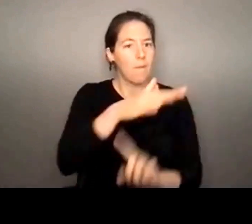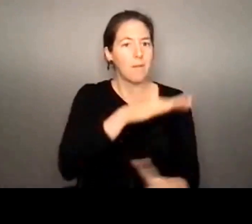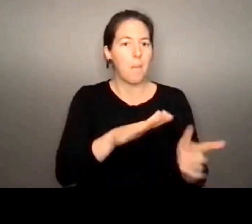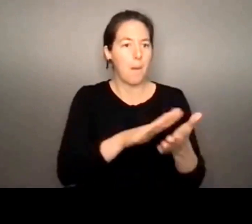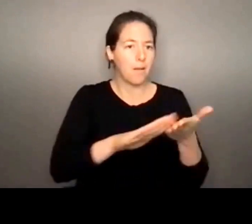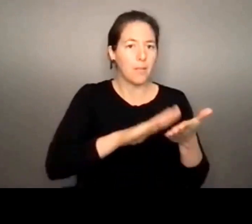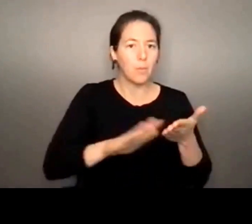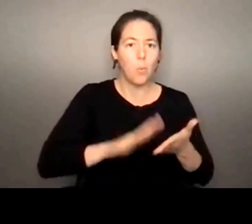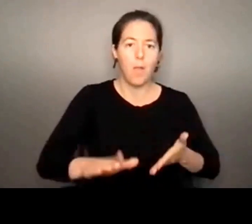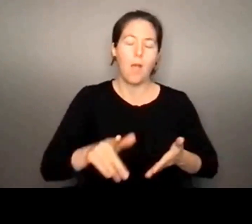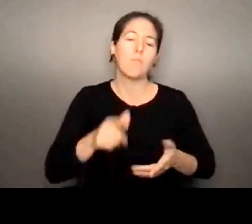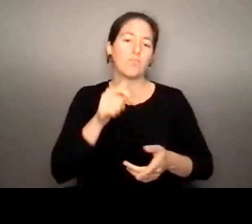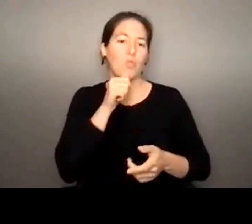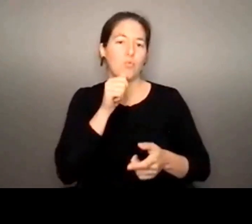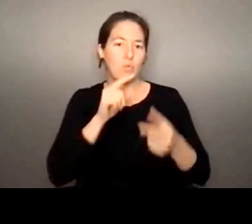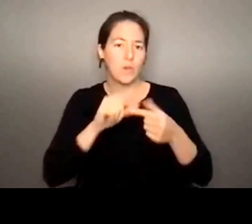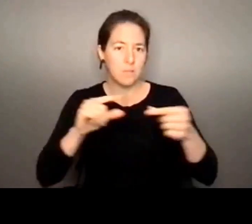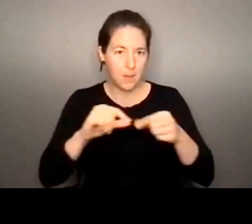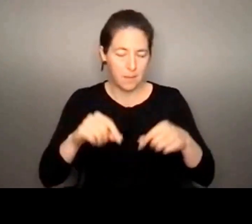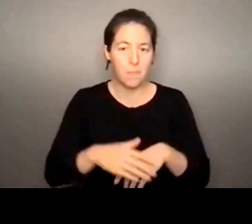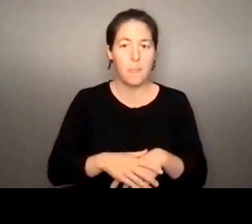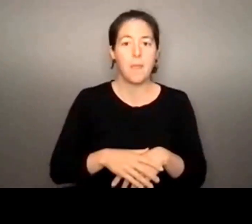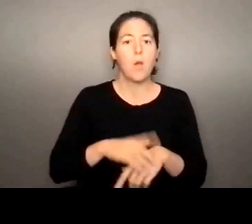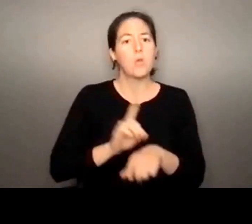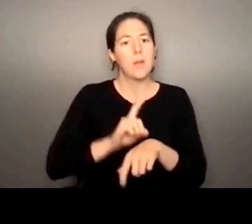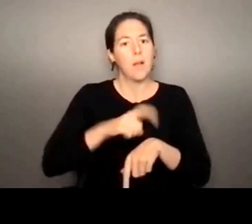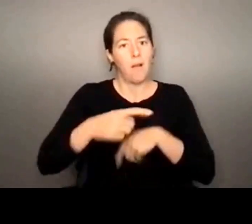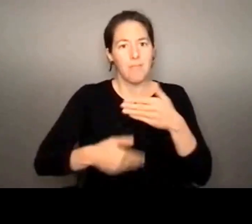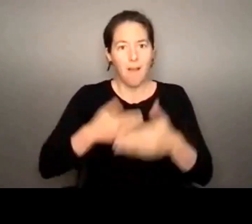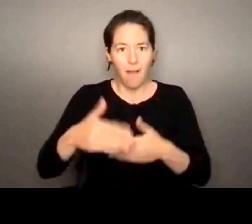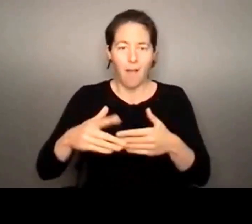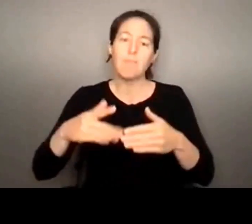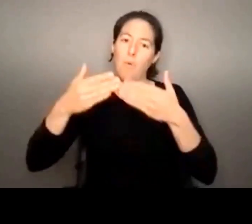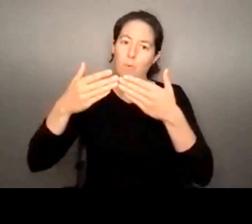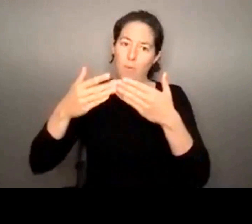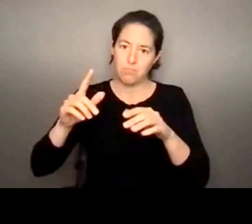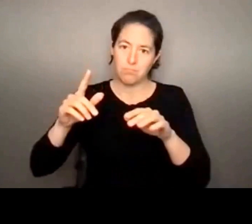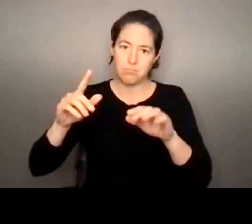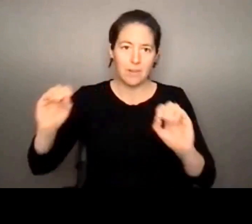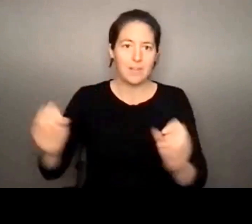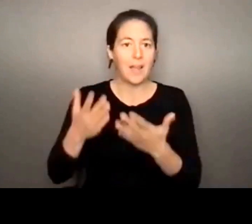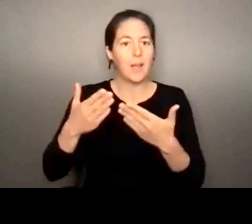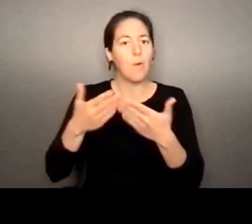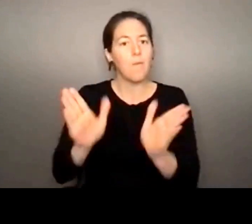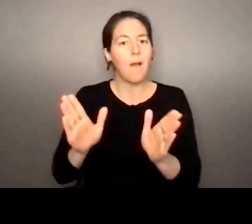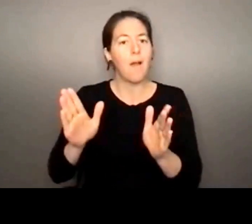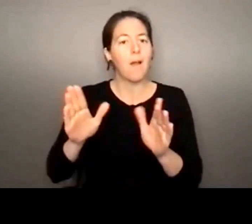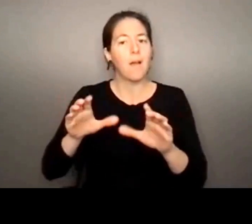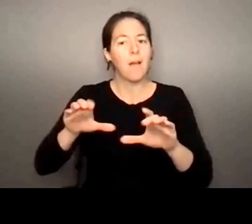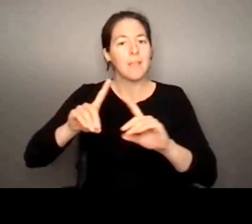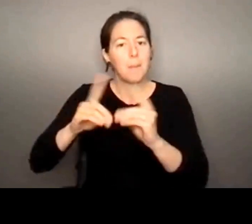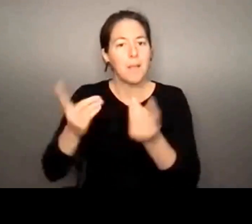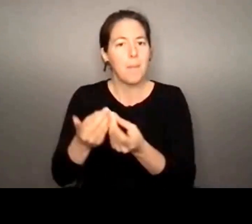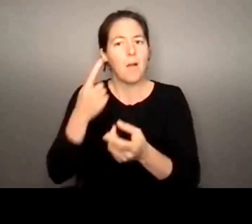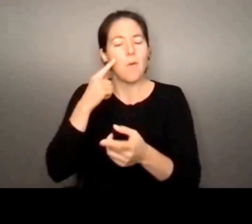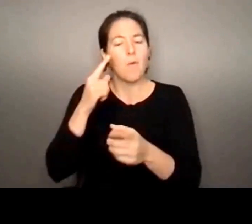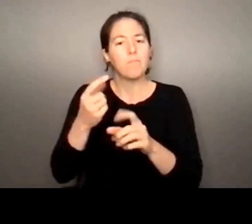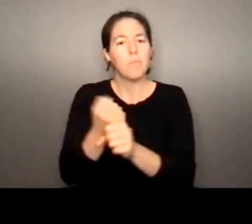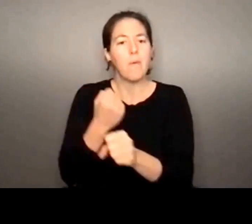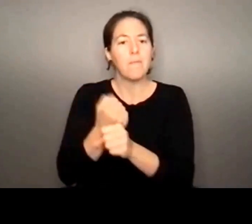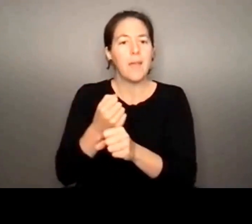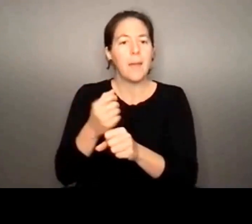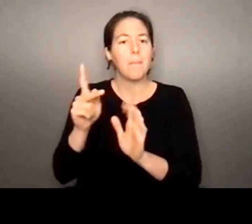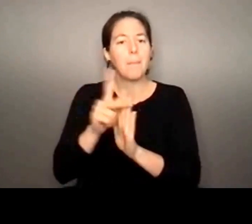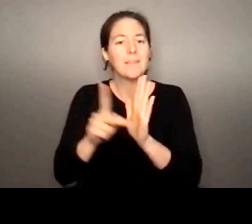peu aujourd'hui. Puis, de fil en aiguille, on a ouvert aussi un département où on fait des extraits de principes actifs, donc des produits de